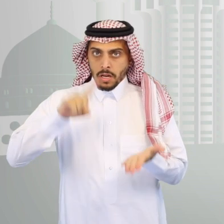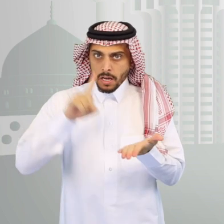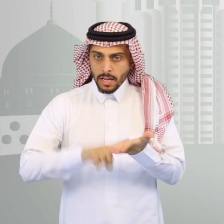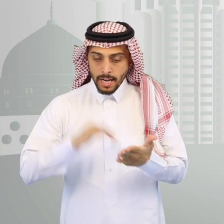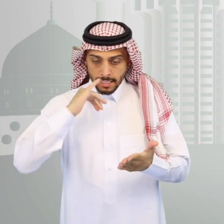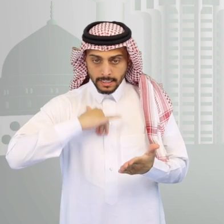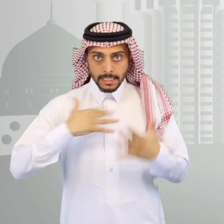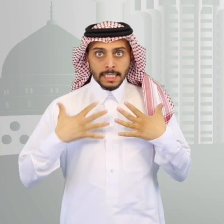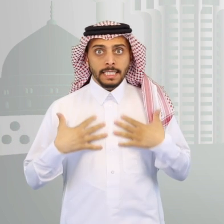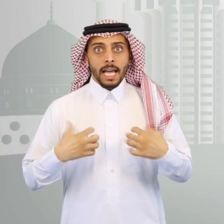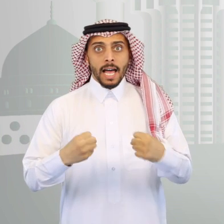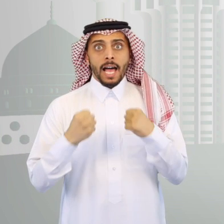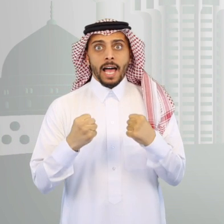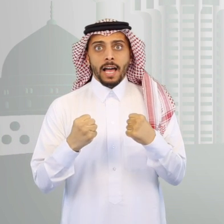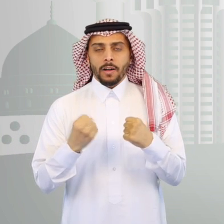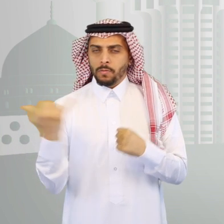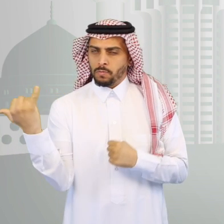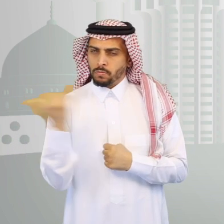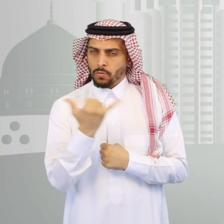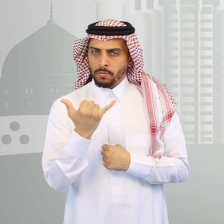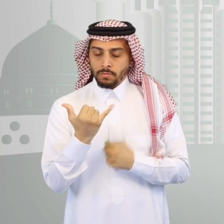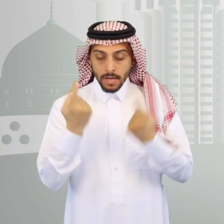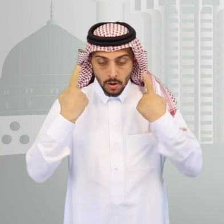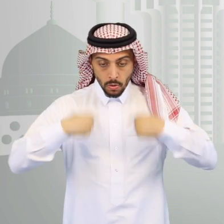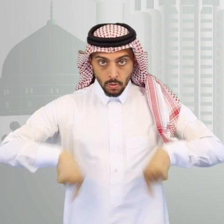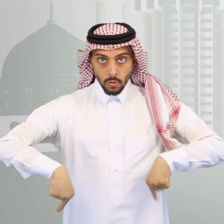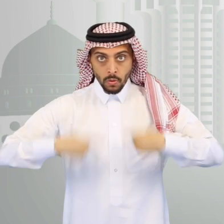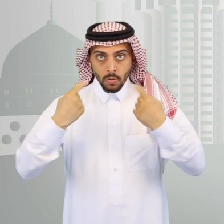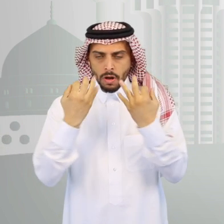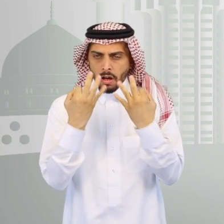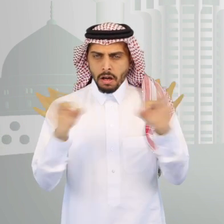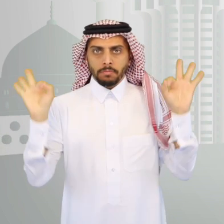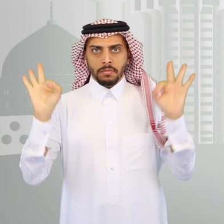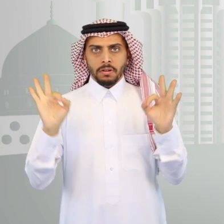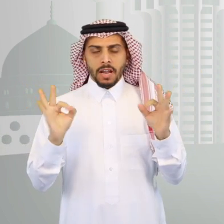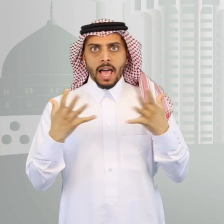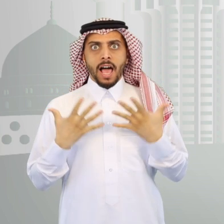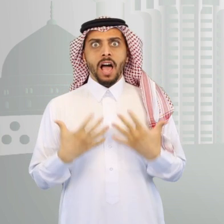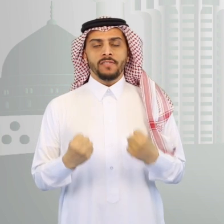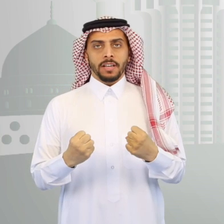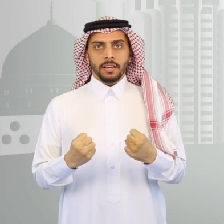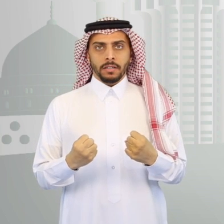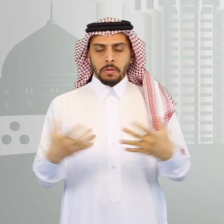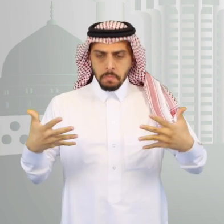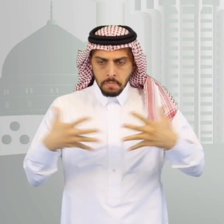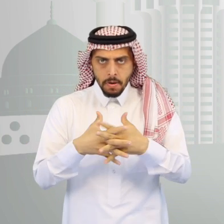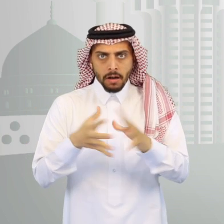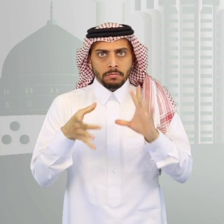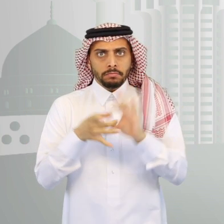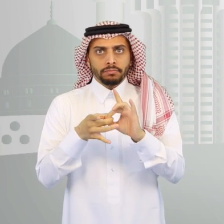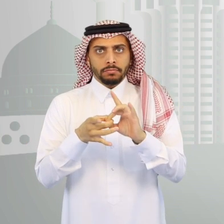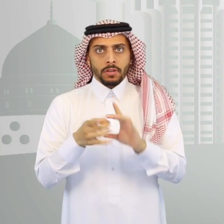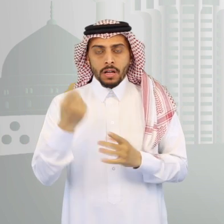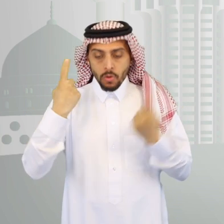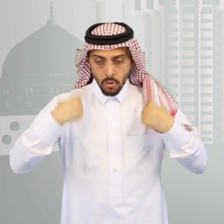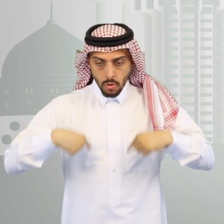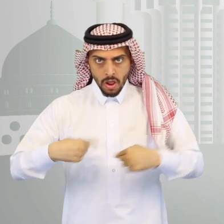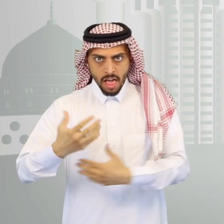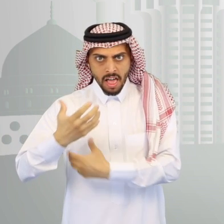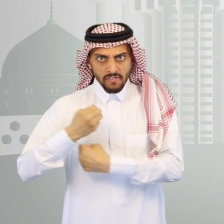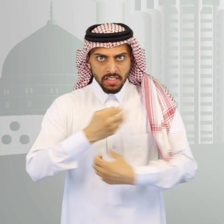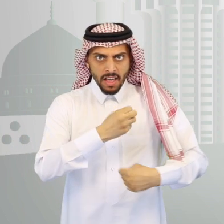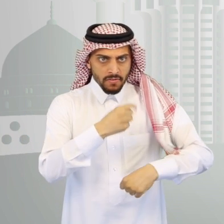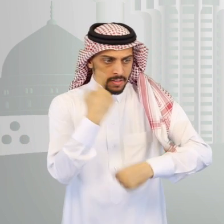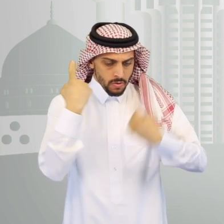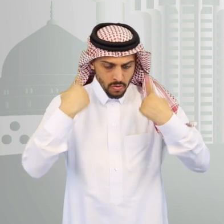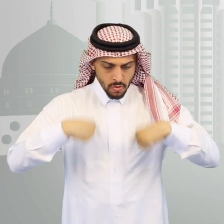ان صحتنا النفسيه هي جزء اساسي من صحتنا العامه وعافيتنا ومثلما توجد لكل منا صحه جسديه